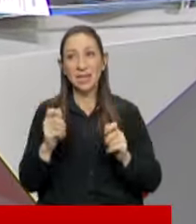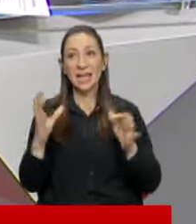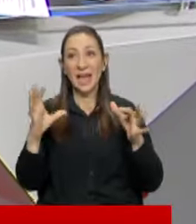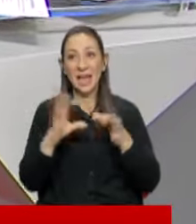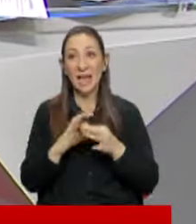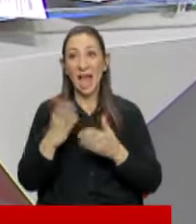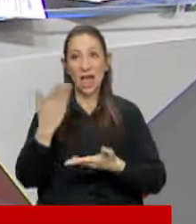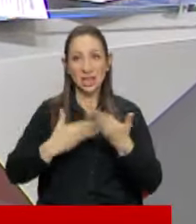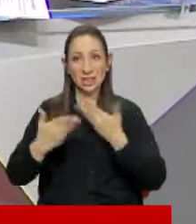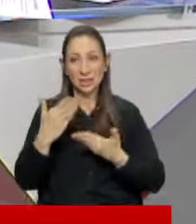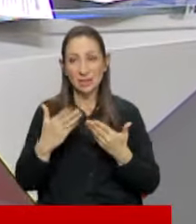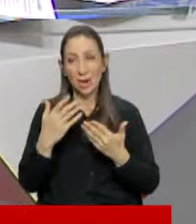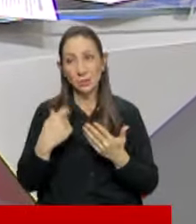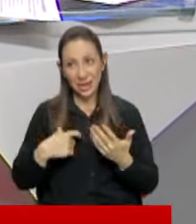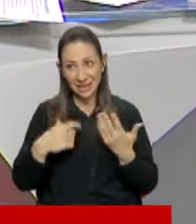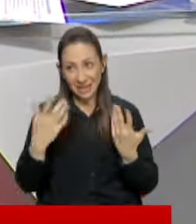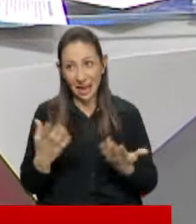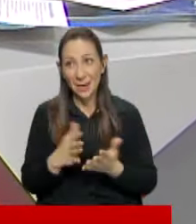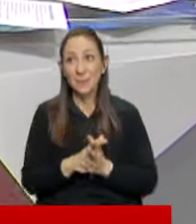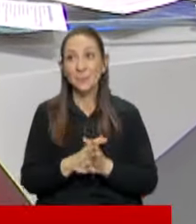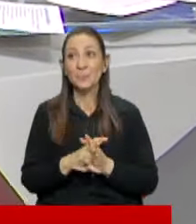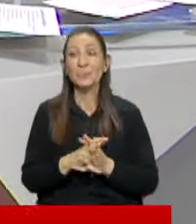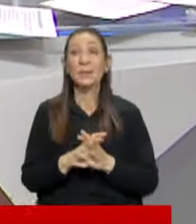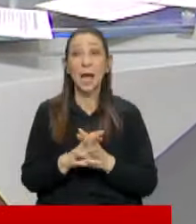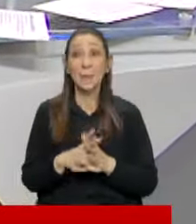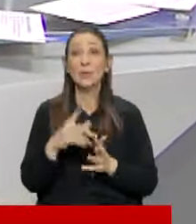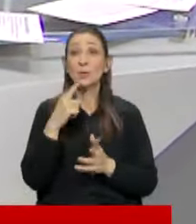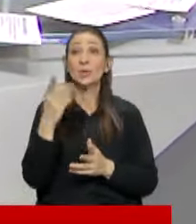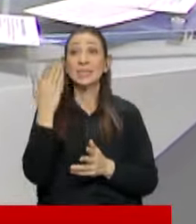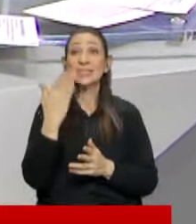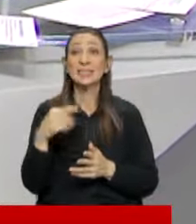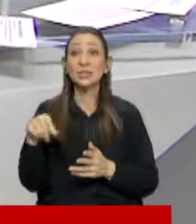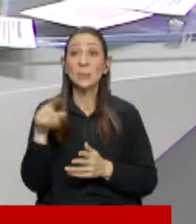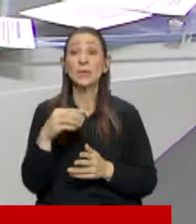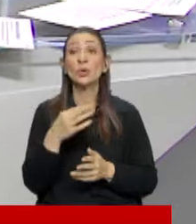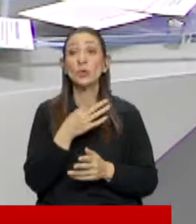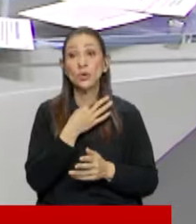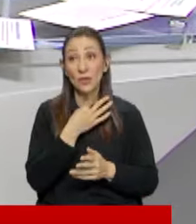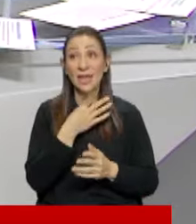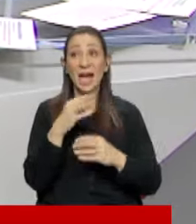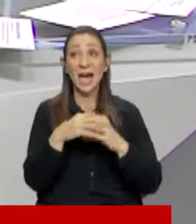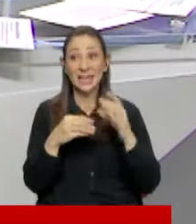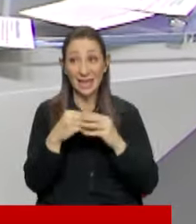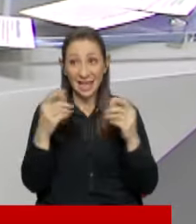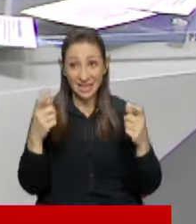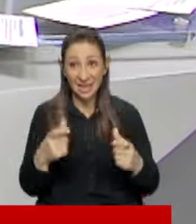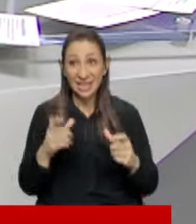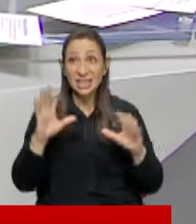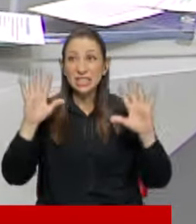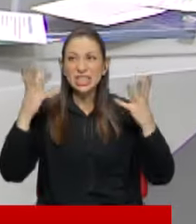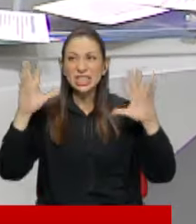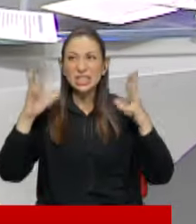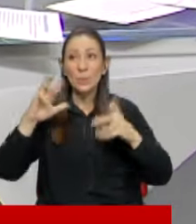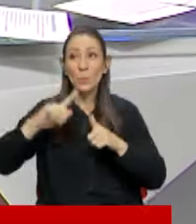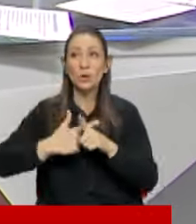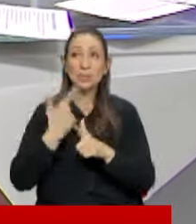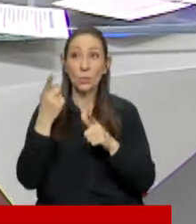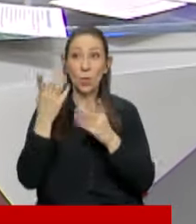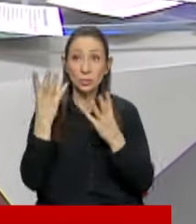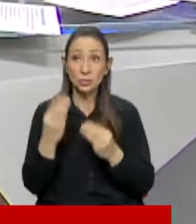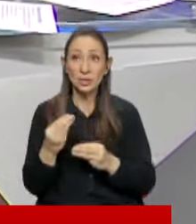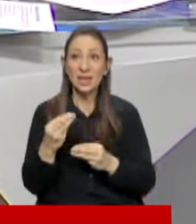ilgili anlatacaksınızdır özellikle. Evet. Ama diyor ki izleyicilerimiz, lütfen Adana'da çılgın projesi de bu olsun Sayın